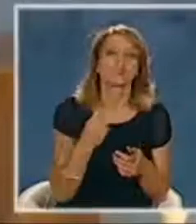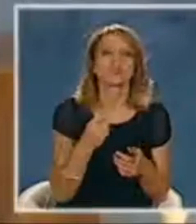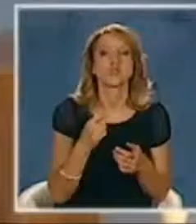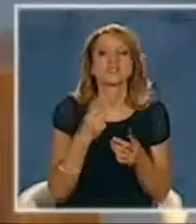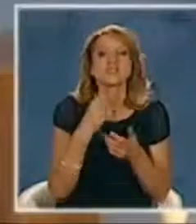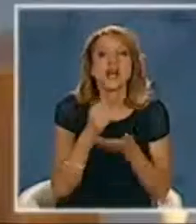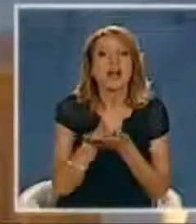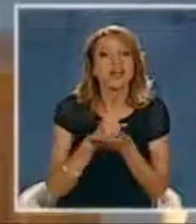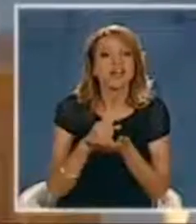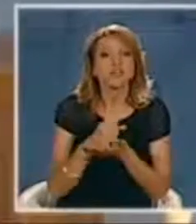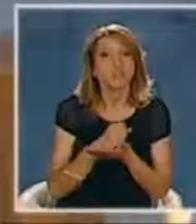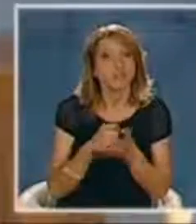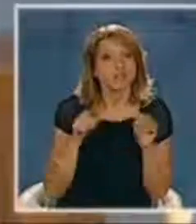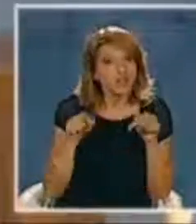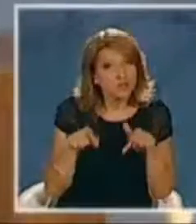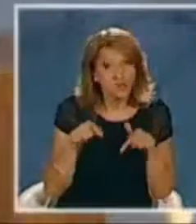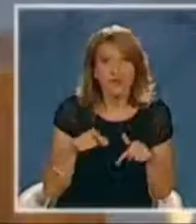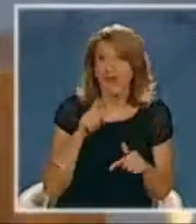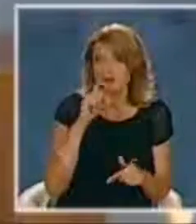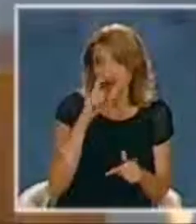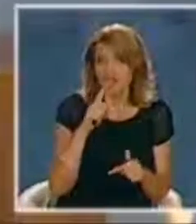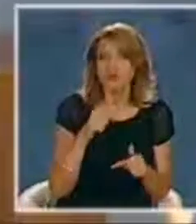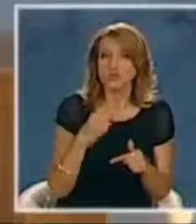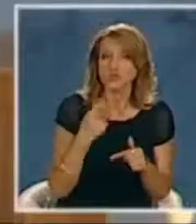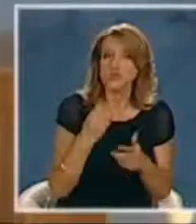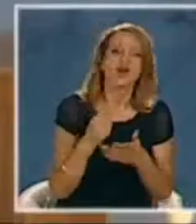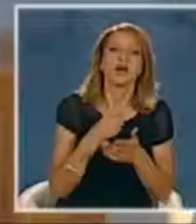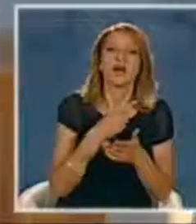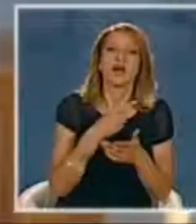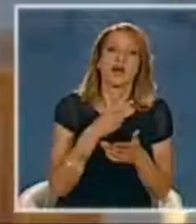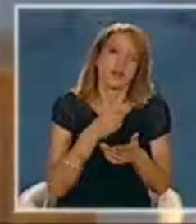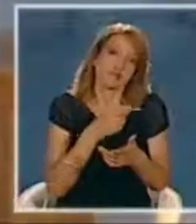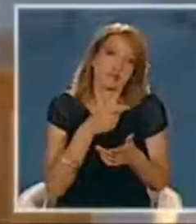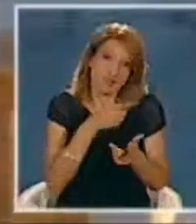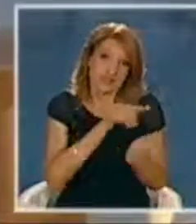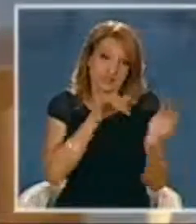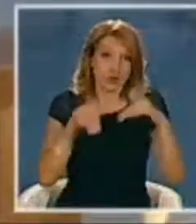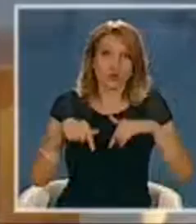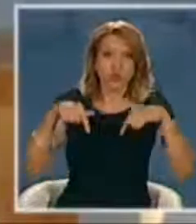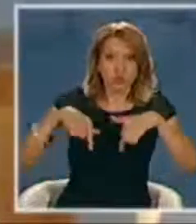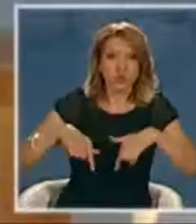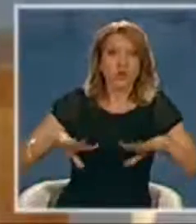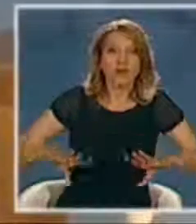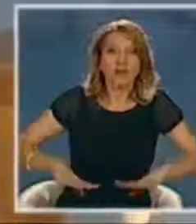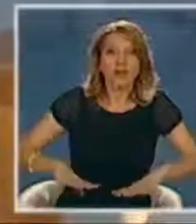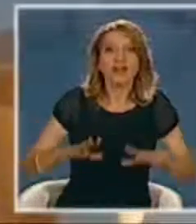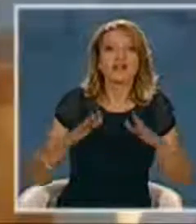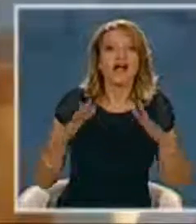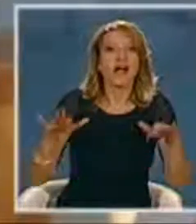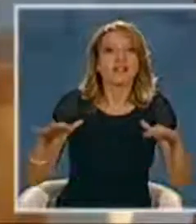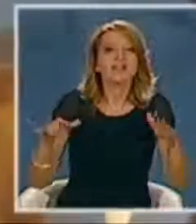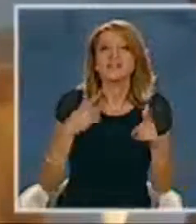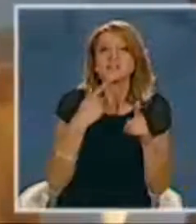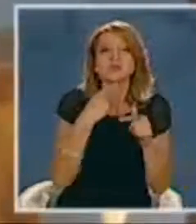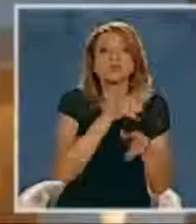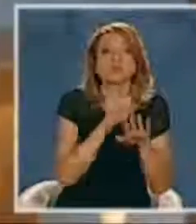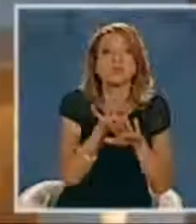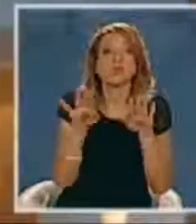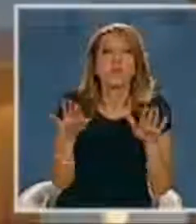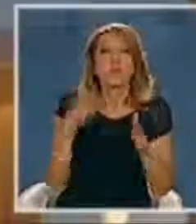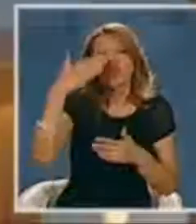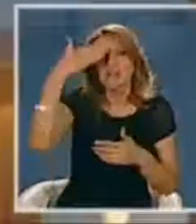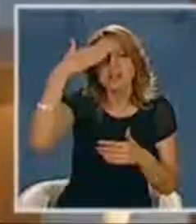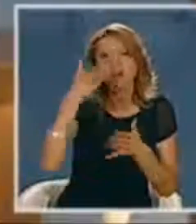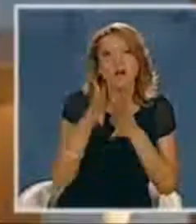за лечението, тъй като днес всъщност си в град на Ангели, благодарение на силата, която си дал на болни хора, за да се излекуват.